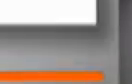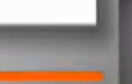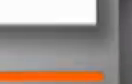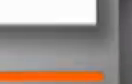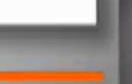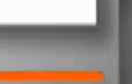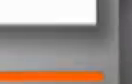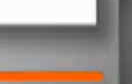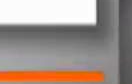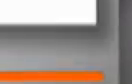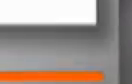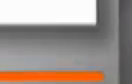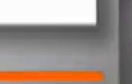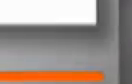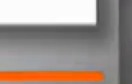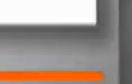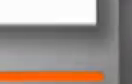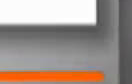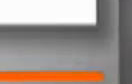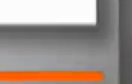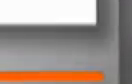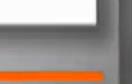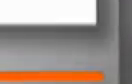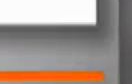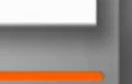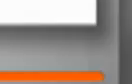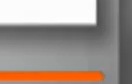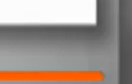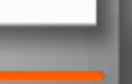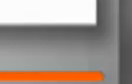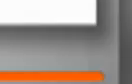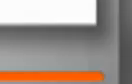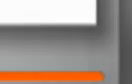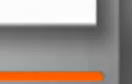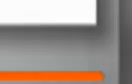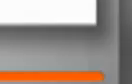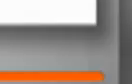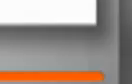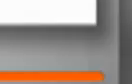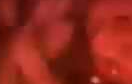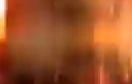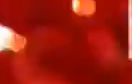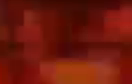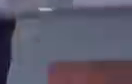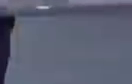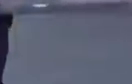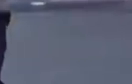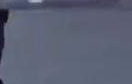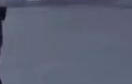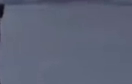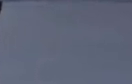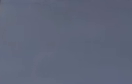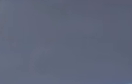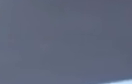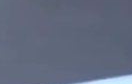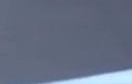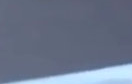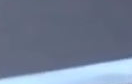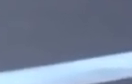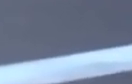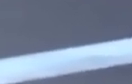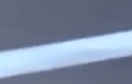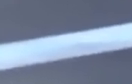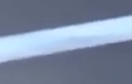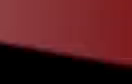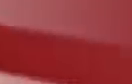humiling ng dasal sa fans dahil may matindi raw siyang pinagdaraanan. Ang detalye abangan sa pagbabalik na